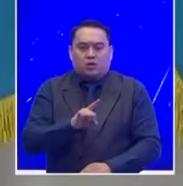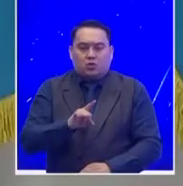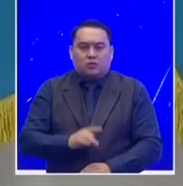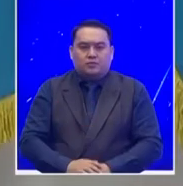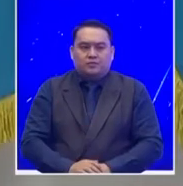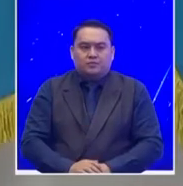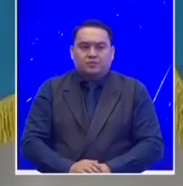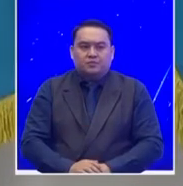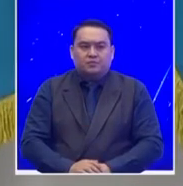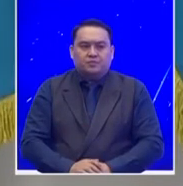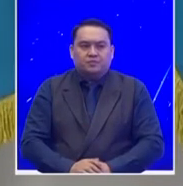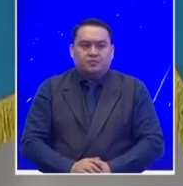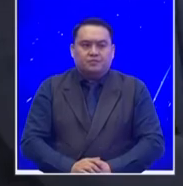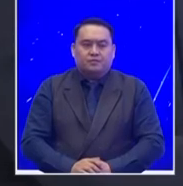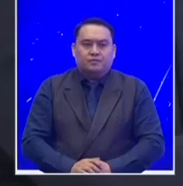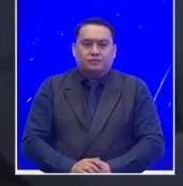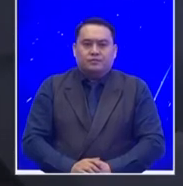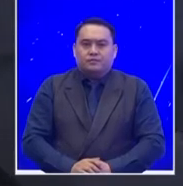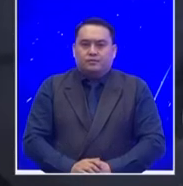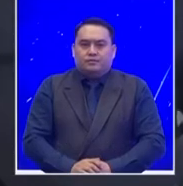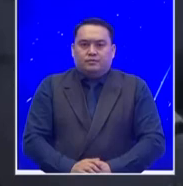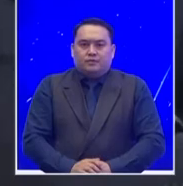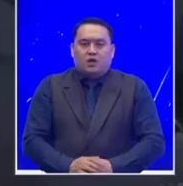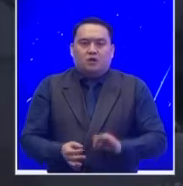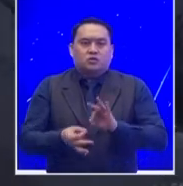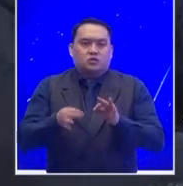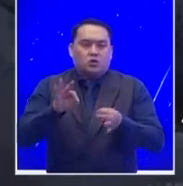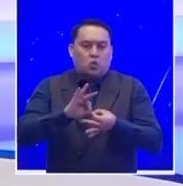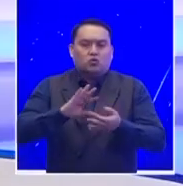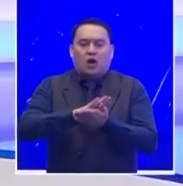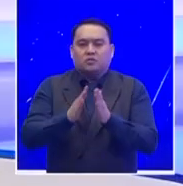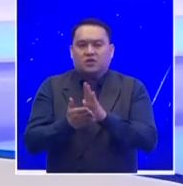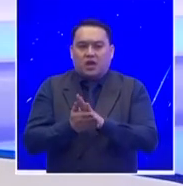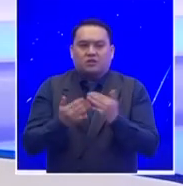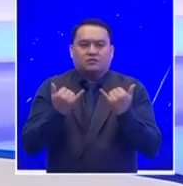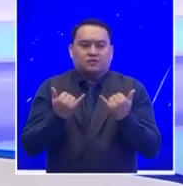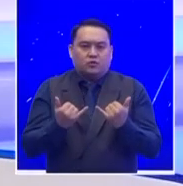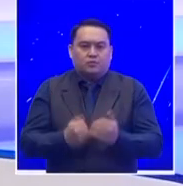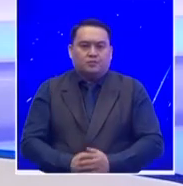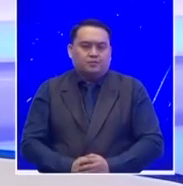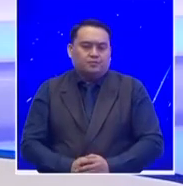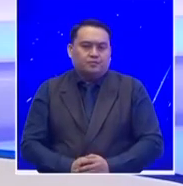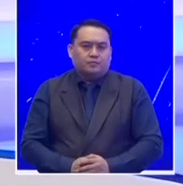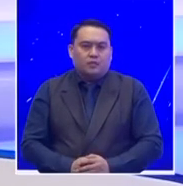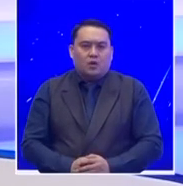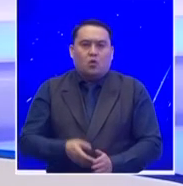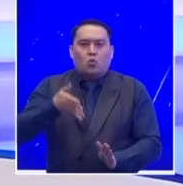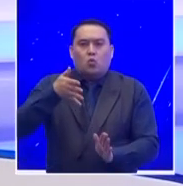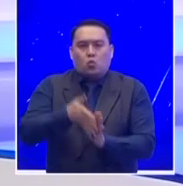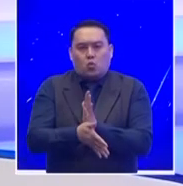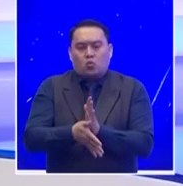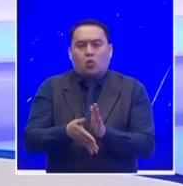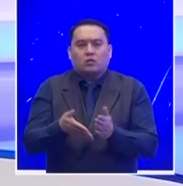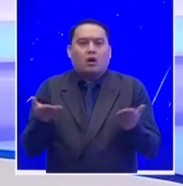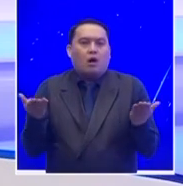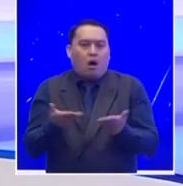в межнациональной розни, пристав самых сложных обстоятельств. Каков урон от Кордайского